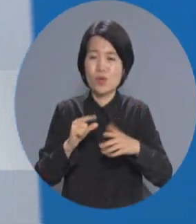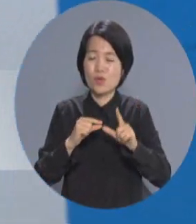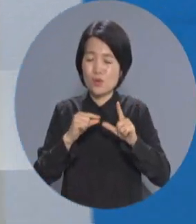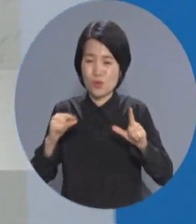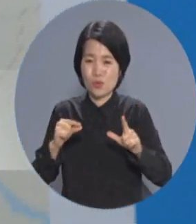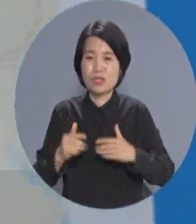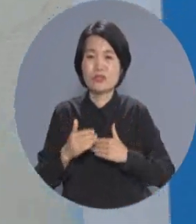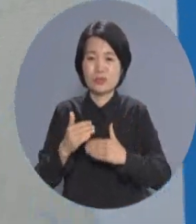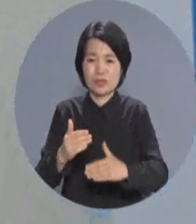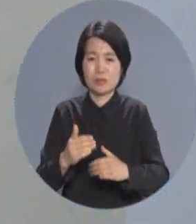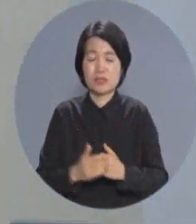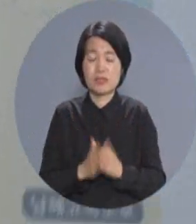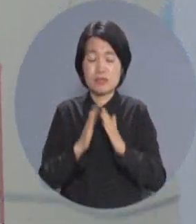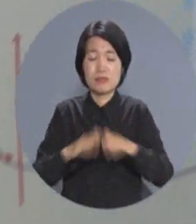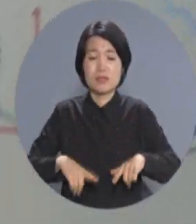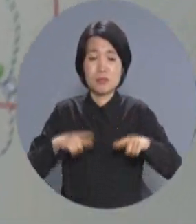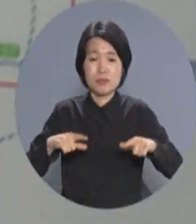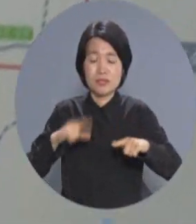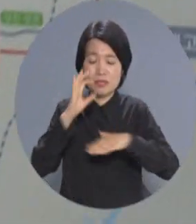저입니다 전라